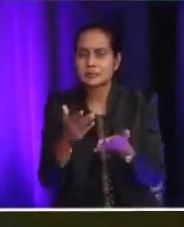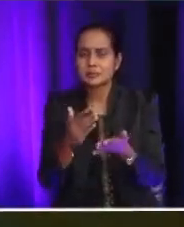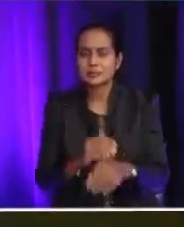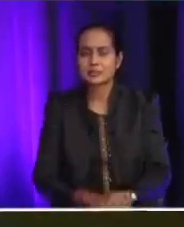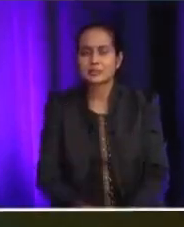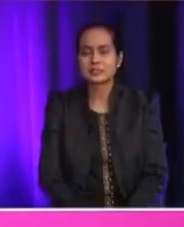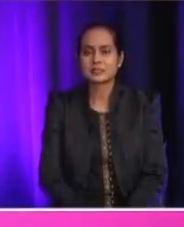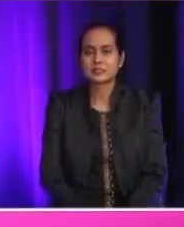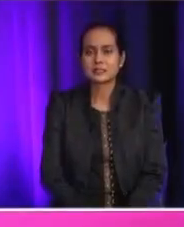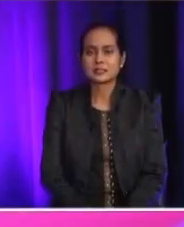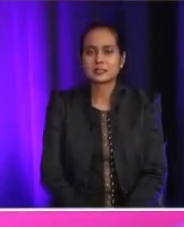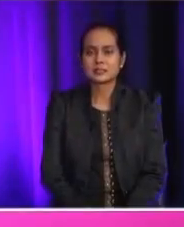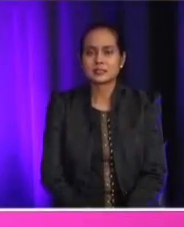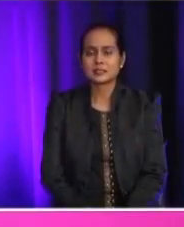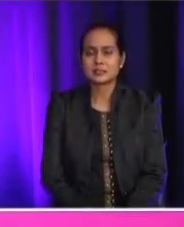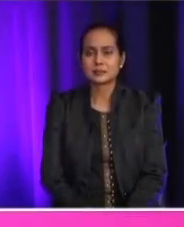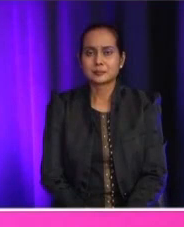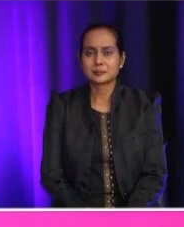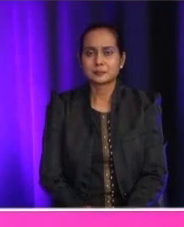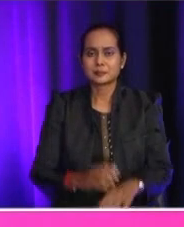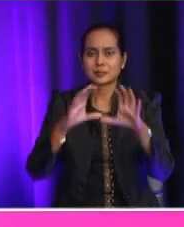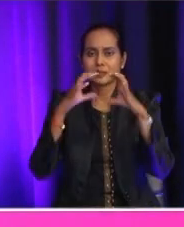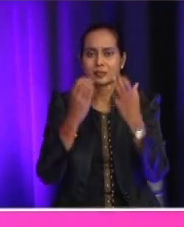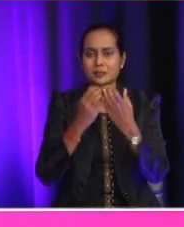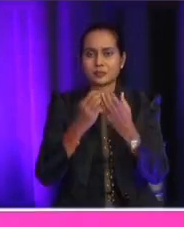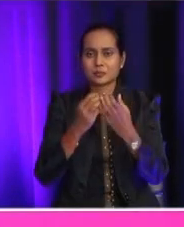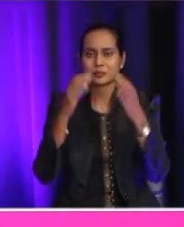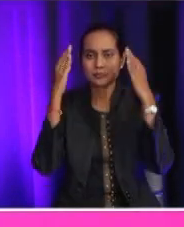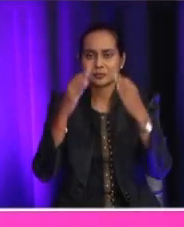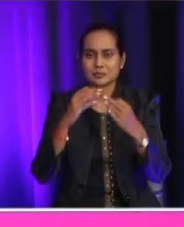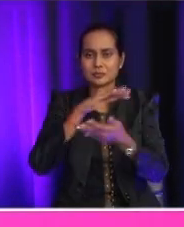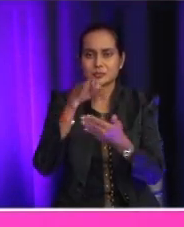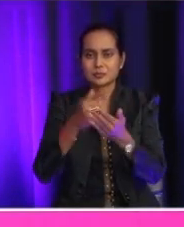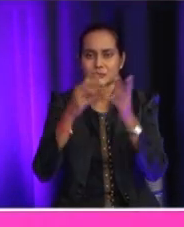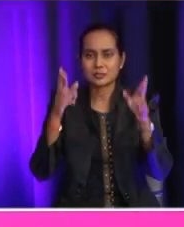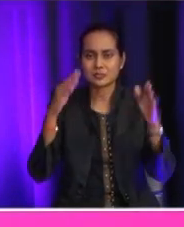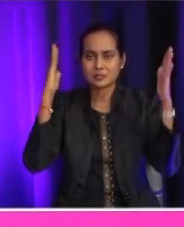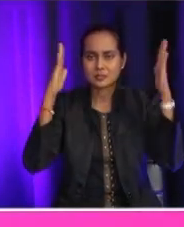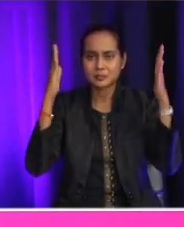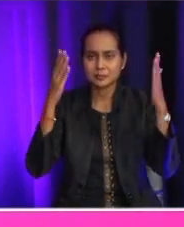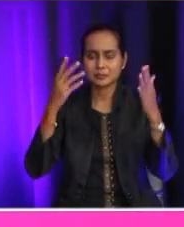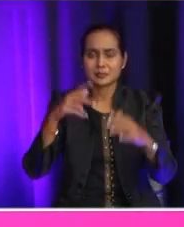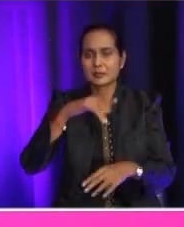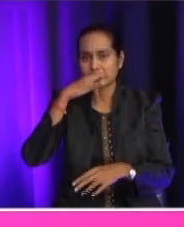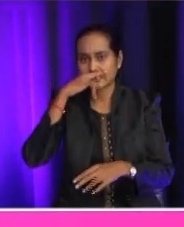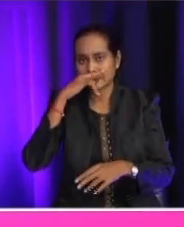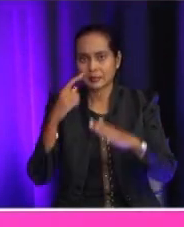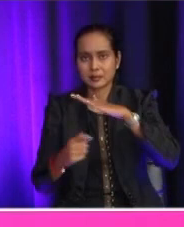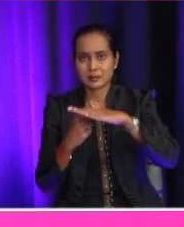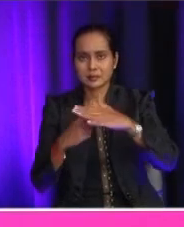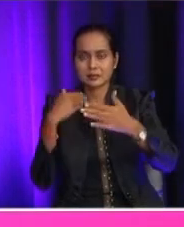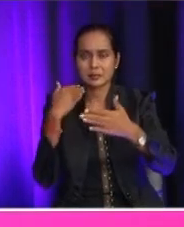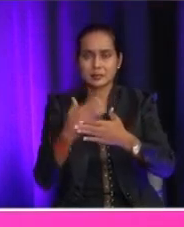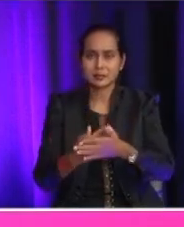tambahan. Okey. Bagi saya, kumpulan sasaran ialah semua rakyat Malaysia sama ada golongan kanak-kanak tadika hinggalah golongan